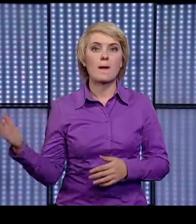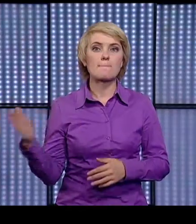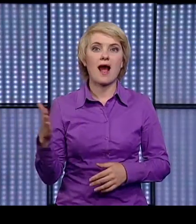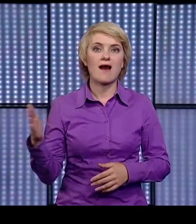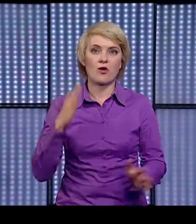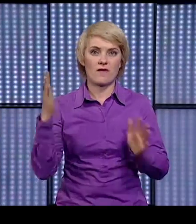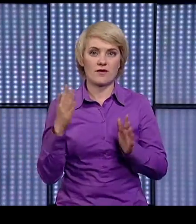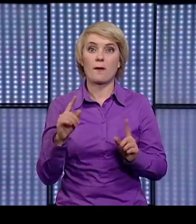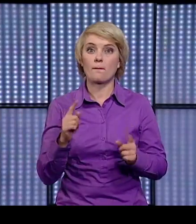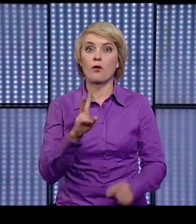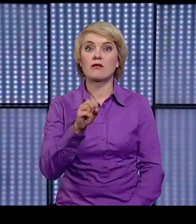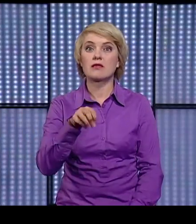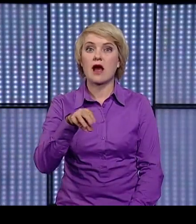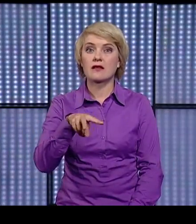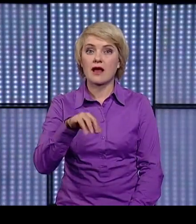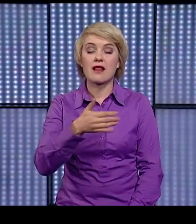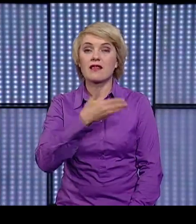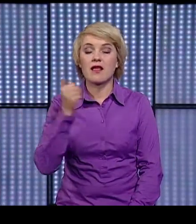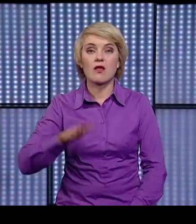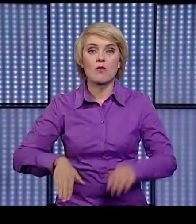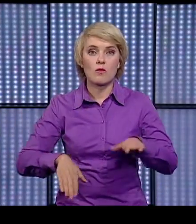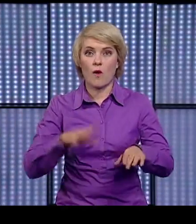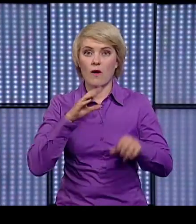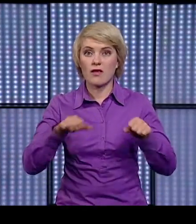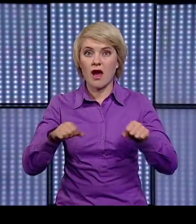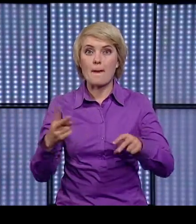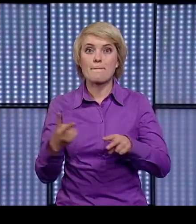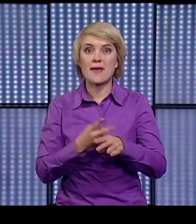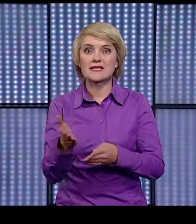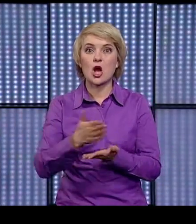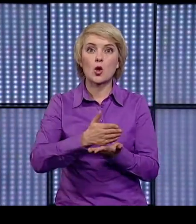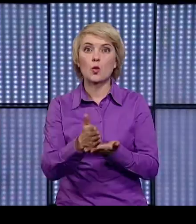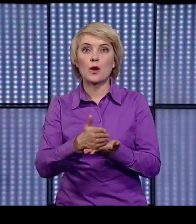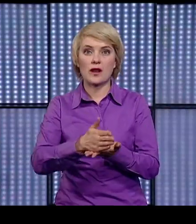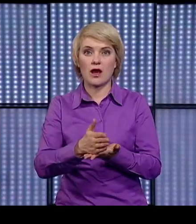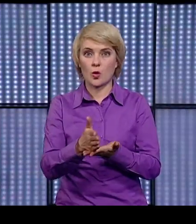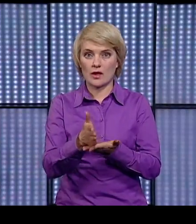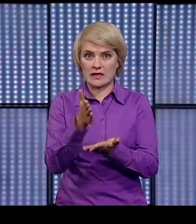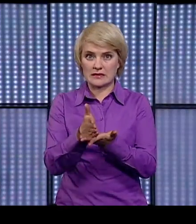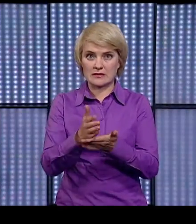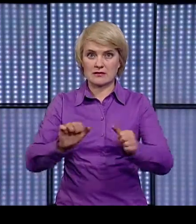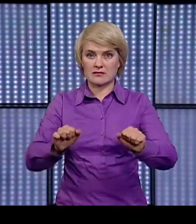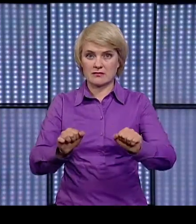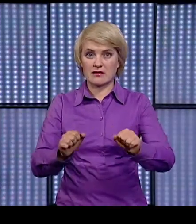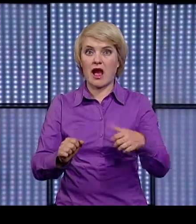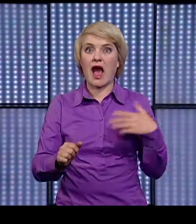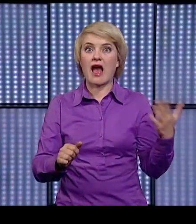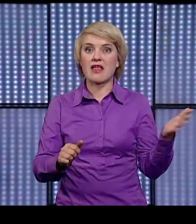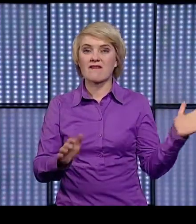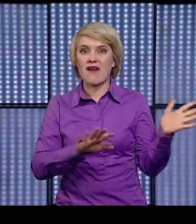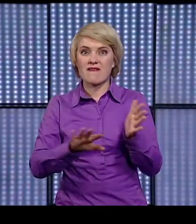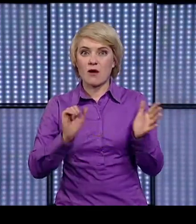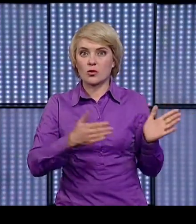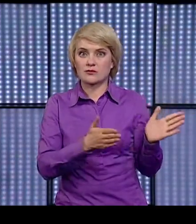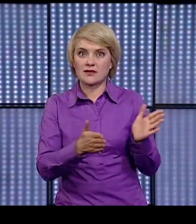нету ног, и она не может рулиться, она идет без руля. Вот руль она зафиксировала, вот как будет. А левый ветер немножко корму может заносить. И